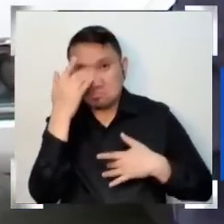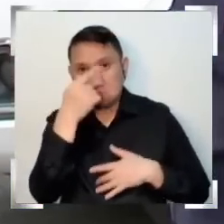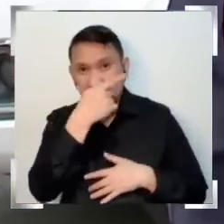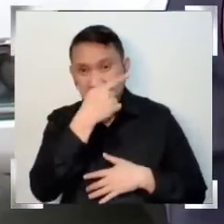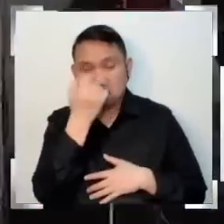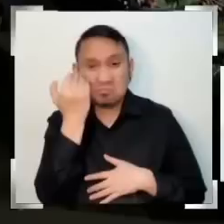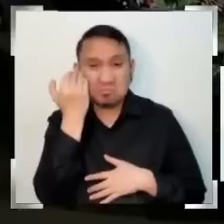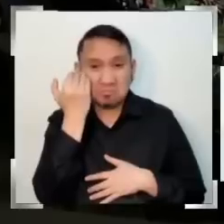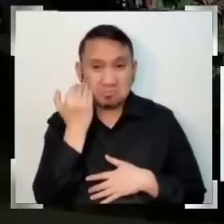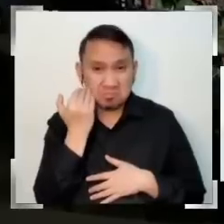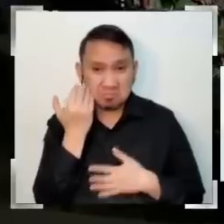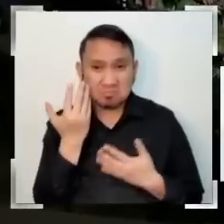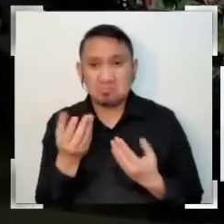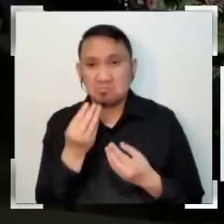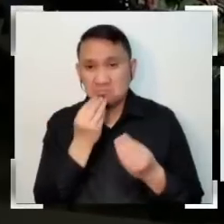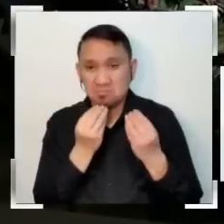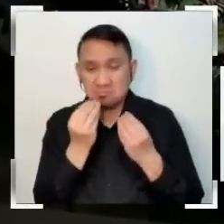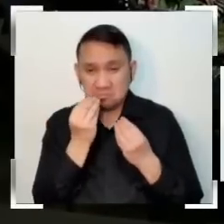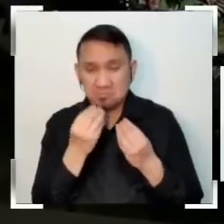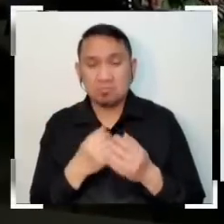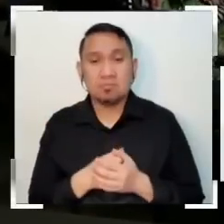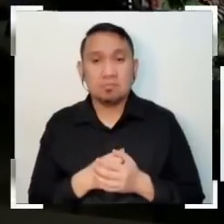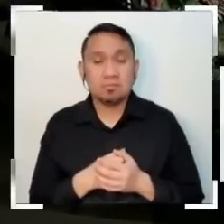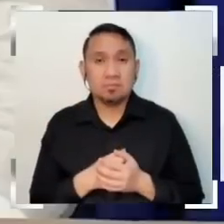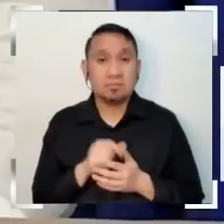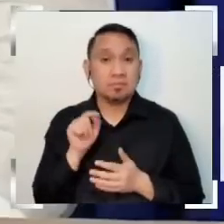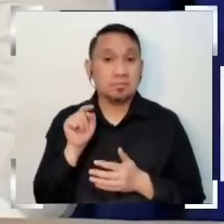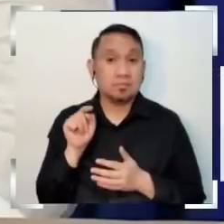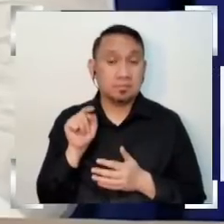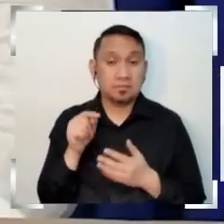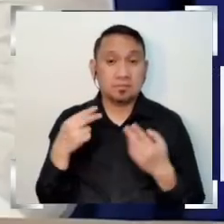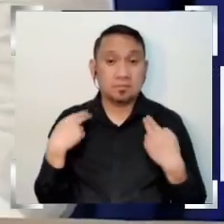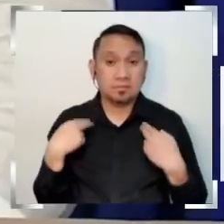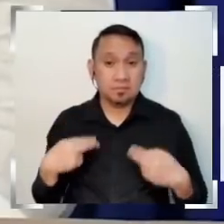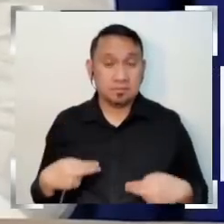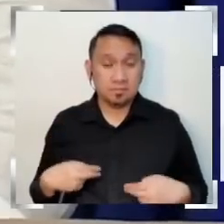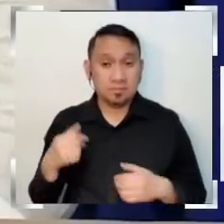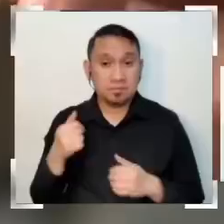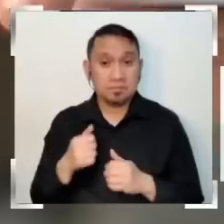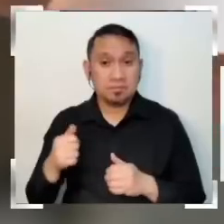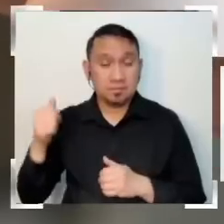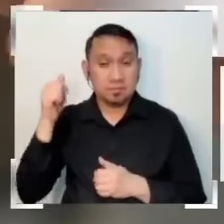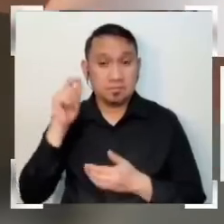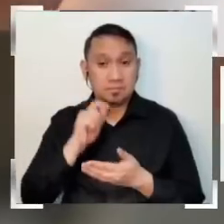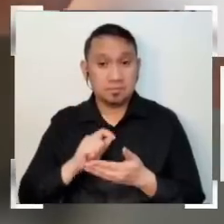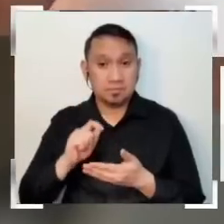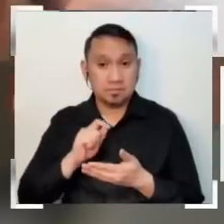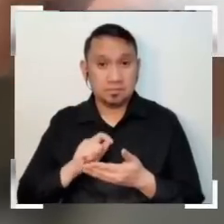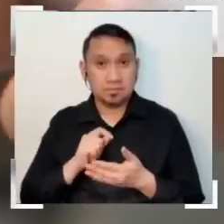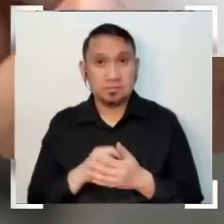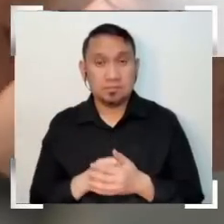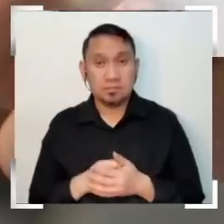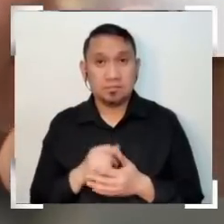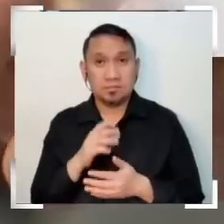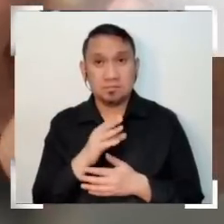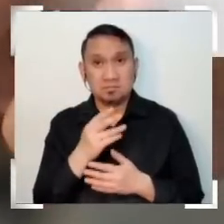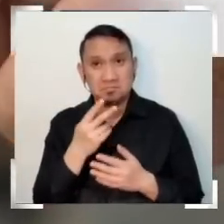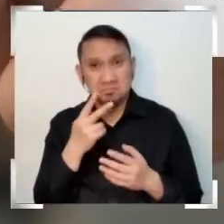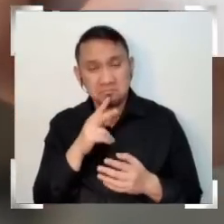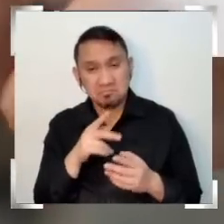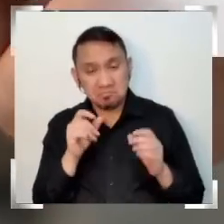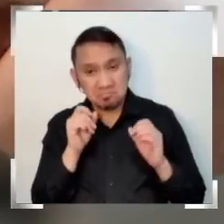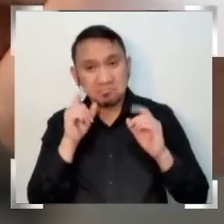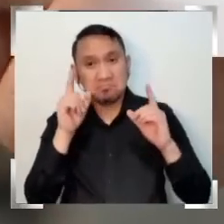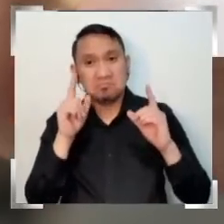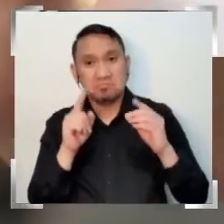ng pagkain. Mismo ang bagong talagang health secretary, nagulat sa antas ng stunting o pagkabansot dulot ng malnutrisyon sa mga